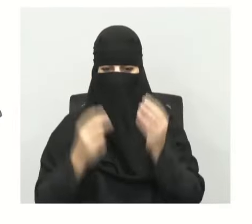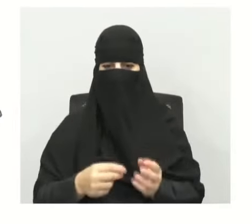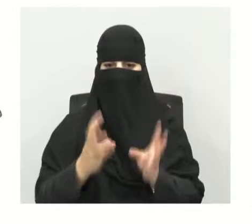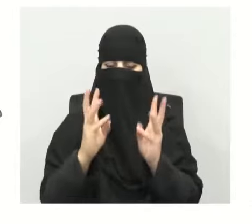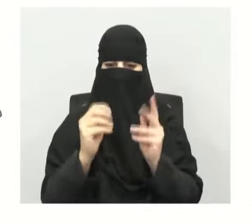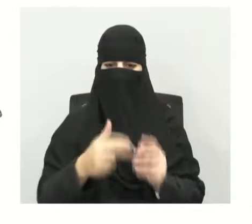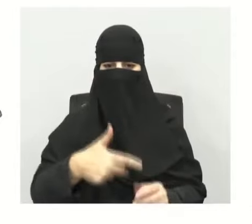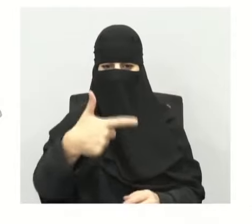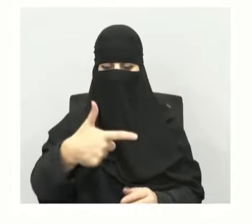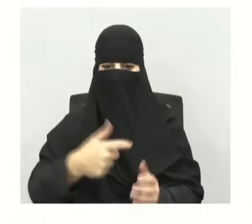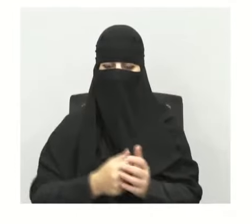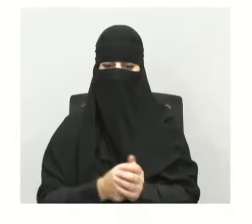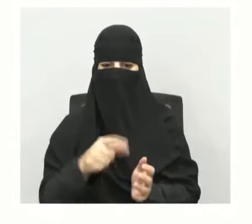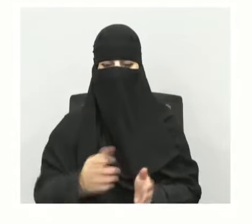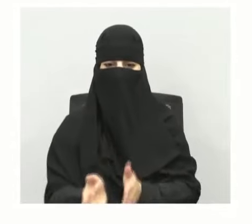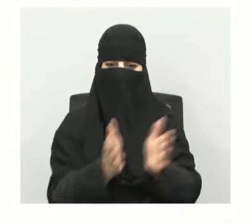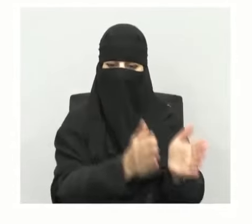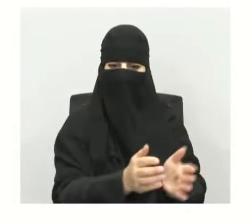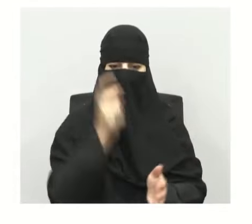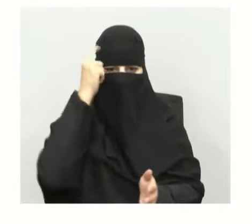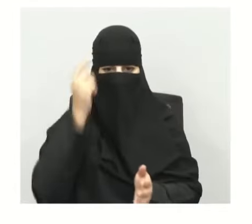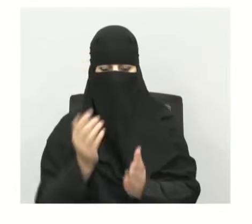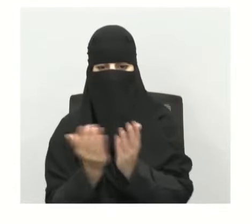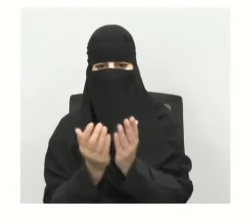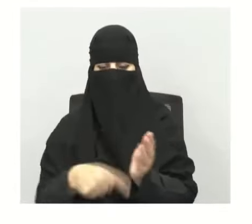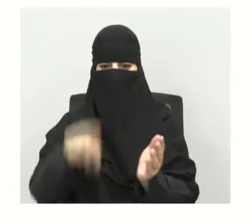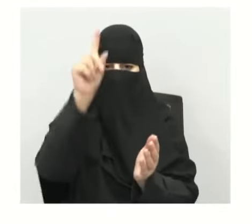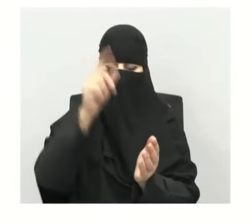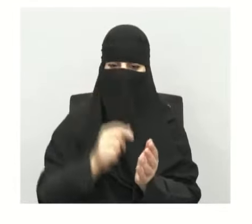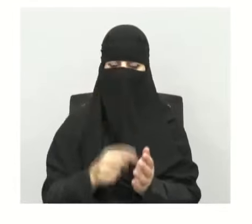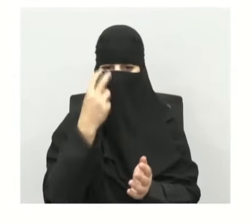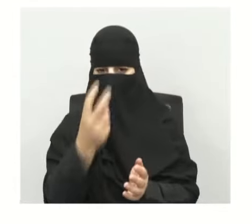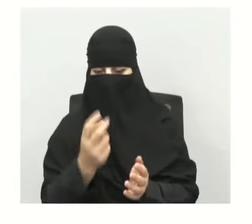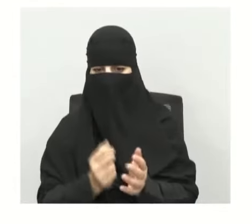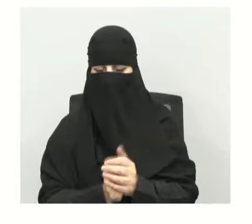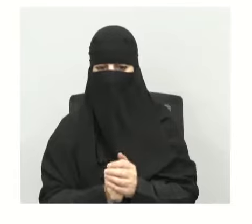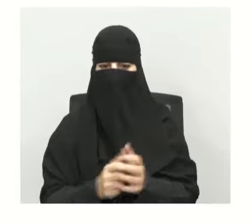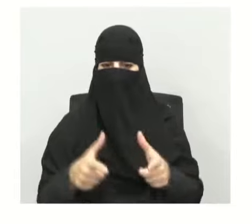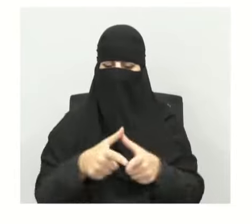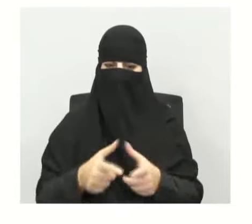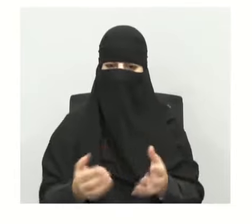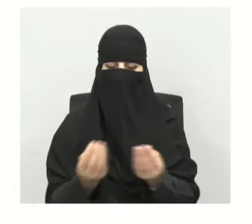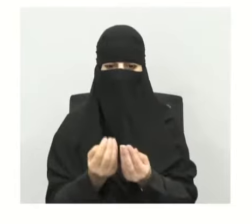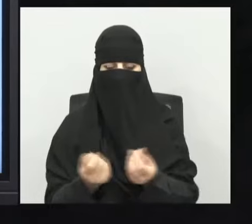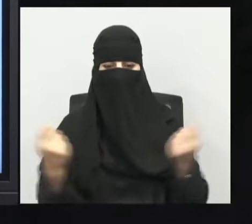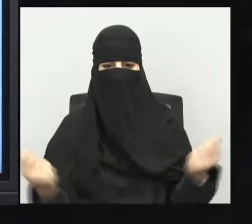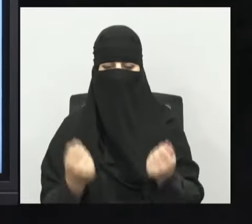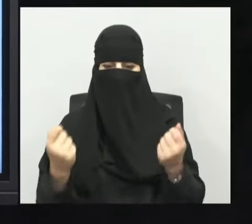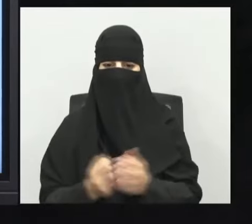اثراءات اثنين الان ننتقل الى فكره الدرس باذن الله سنستعرض مجموعه من التدريبات